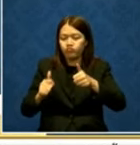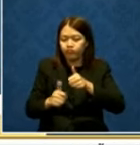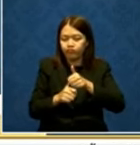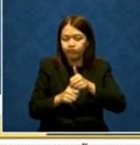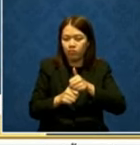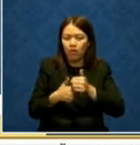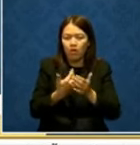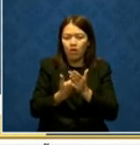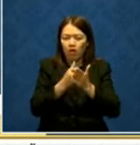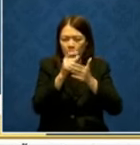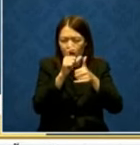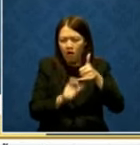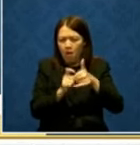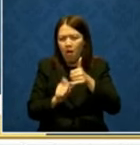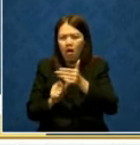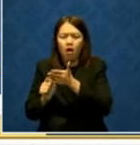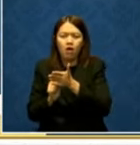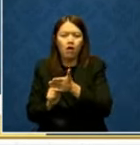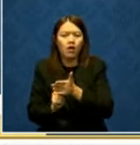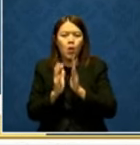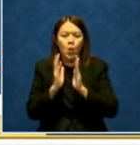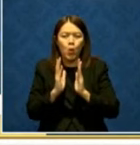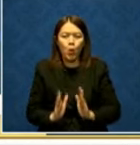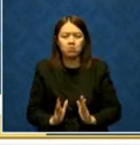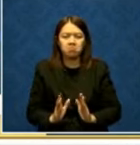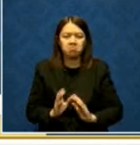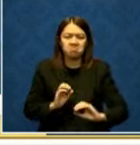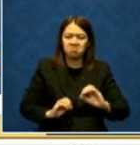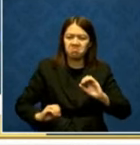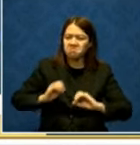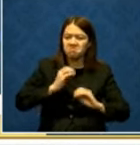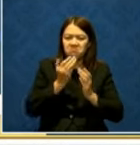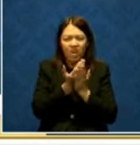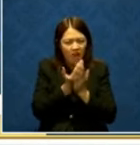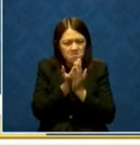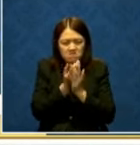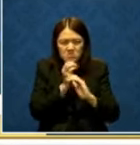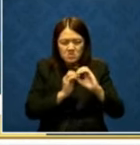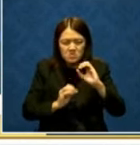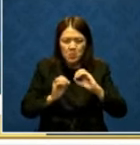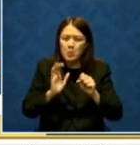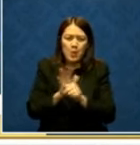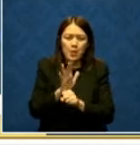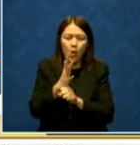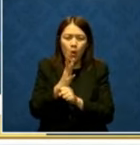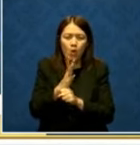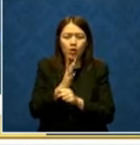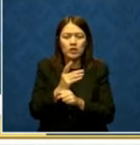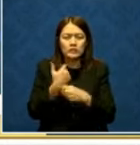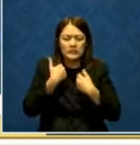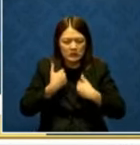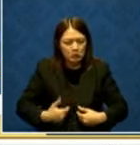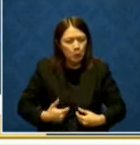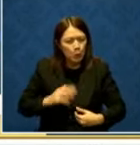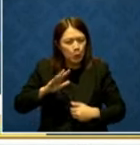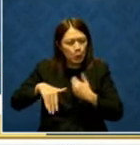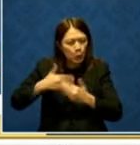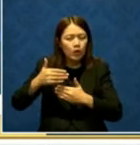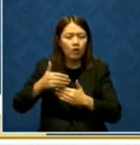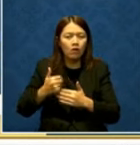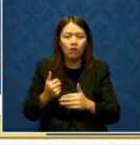รับเบี้ยยังชีพนะครับเป็นผู้ที่ไม่มีรายได้หรือรายได้ไม่เพียงพอแก่การยังชีพตามที่